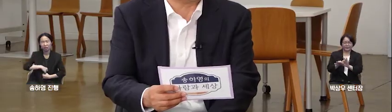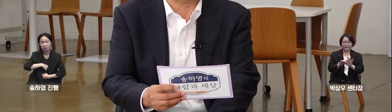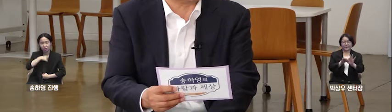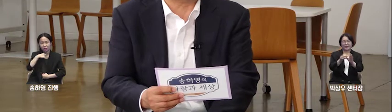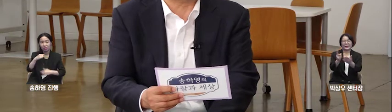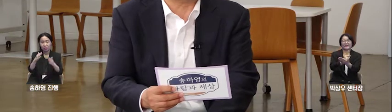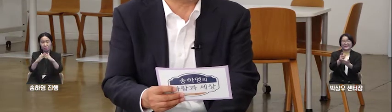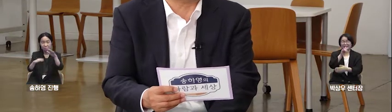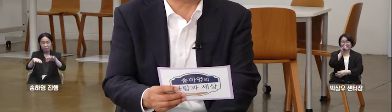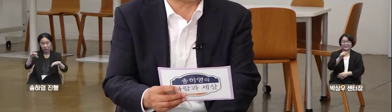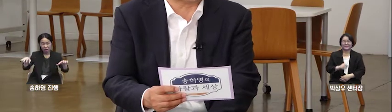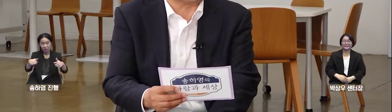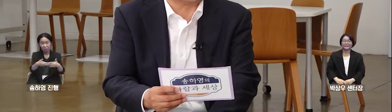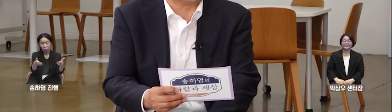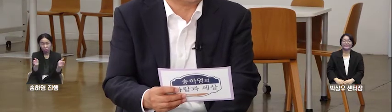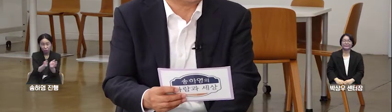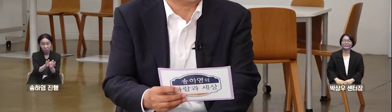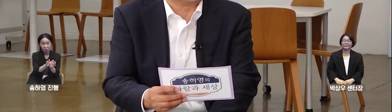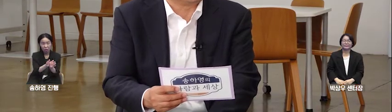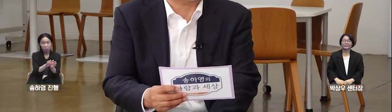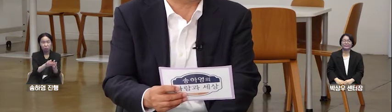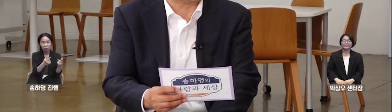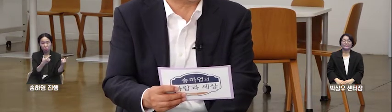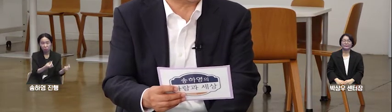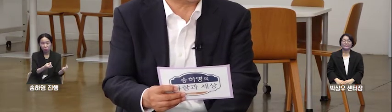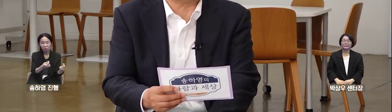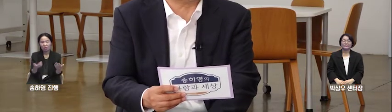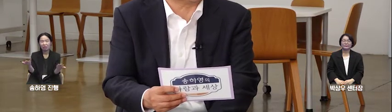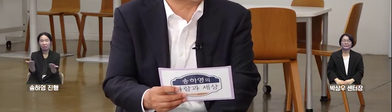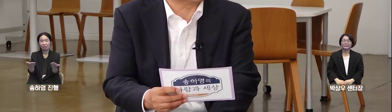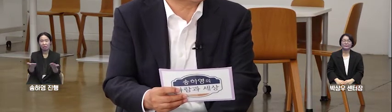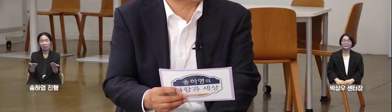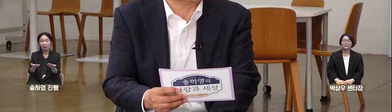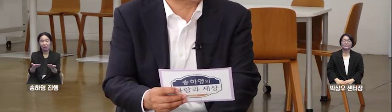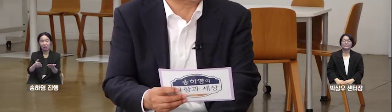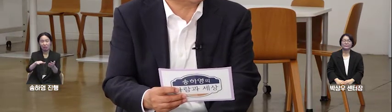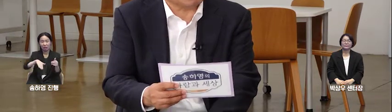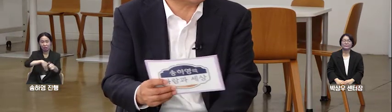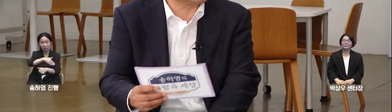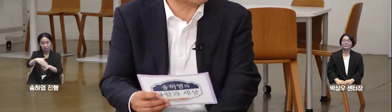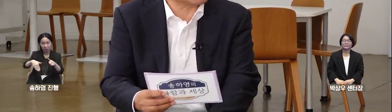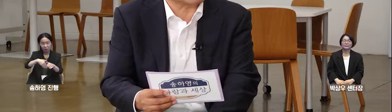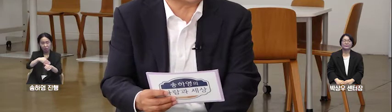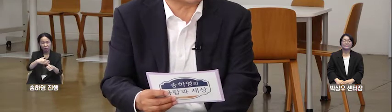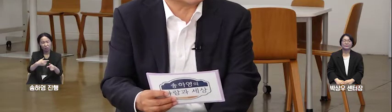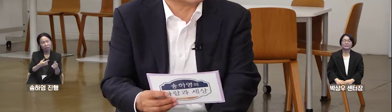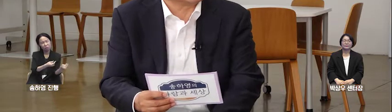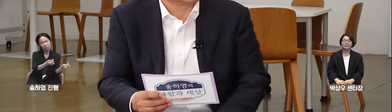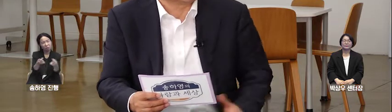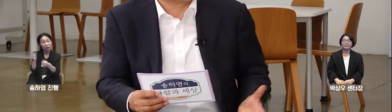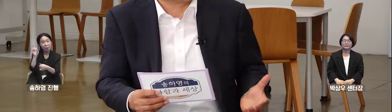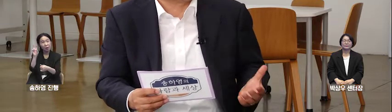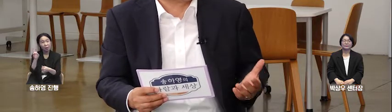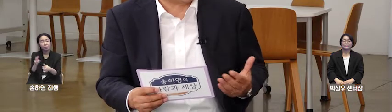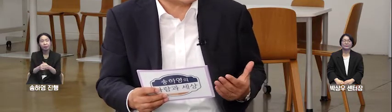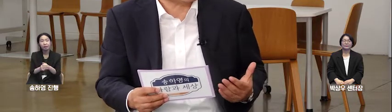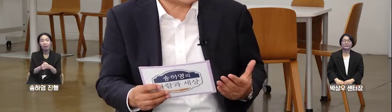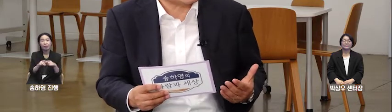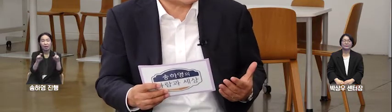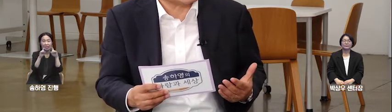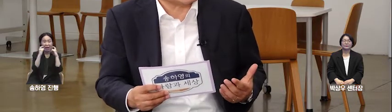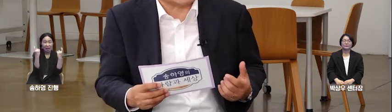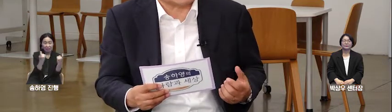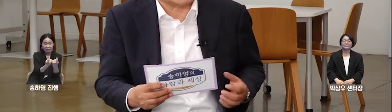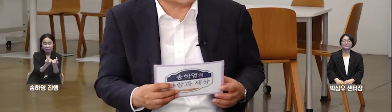사실 마을 공동체도 그렇고 일을 하다 보면 조그만 조직에서 다 그런데